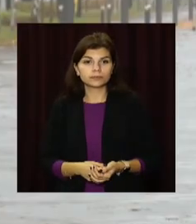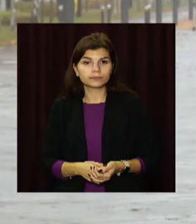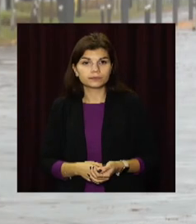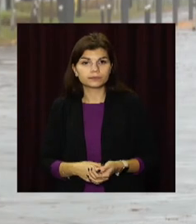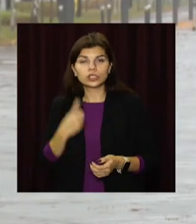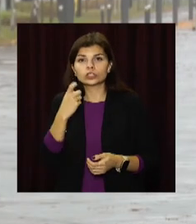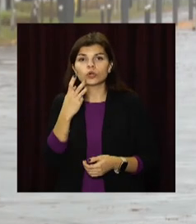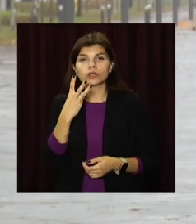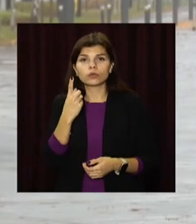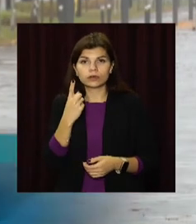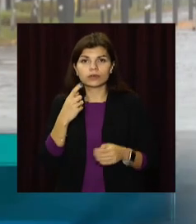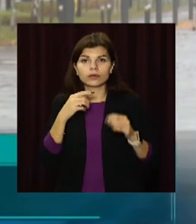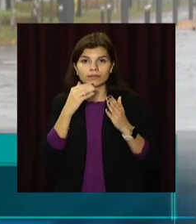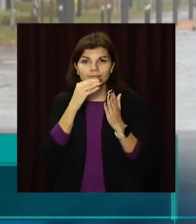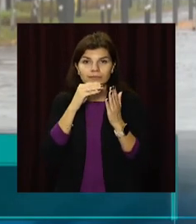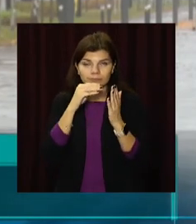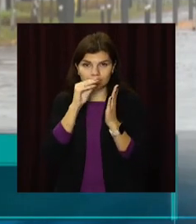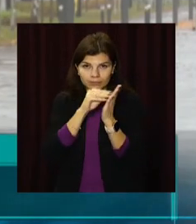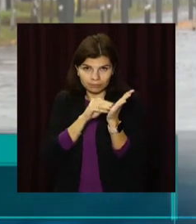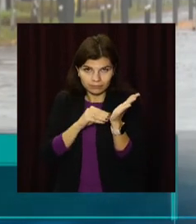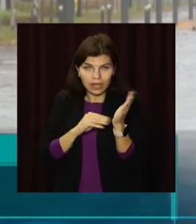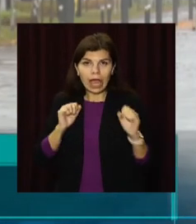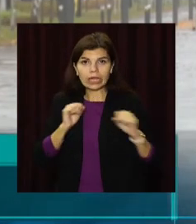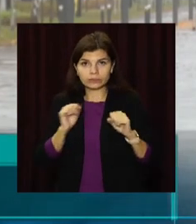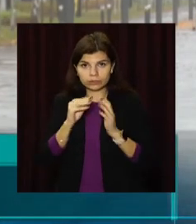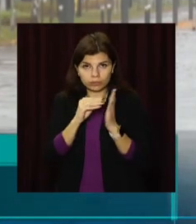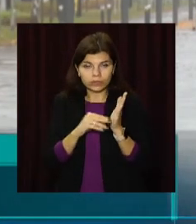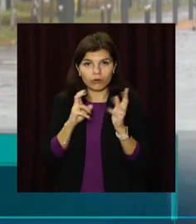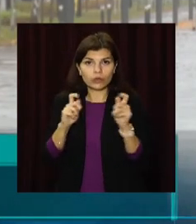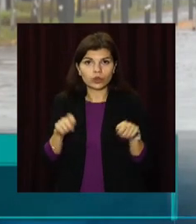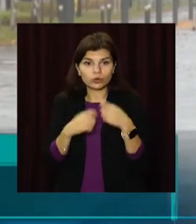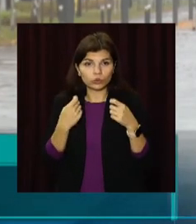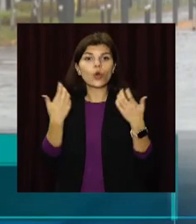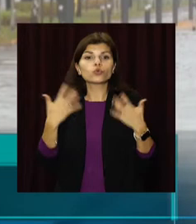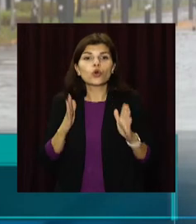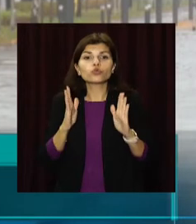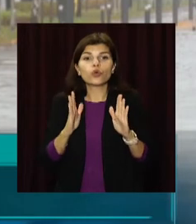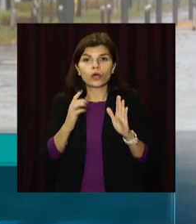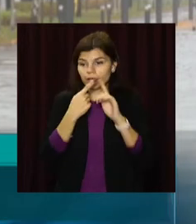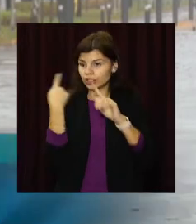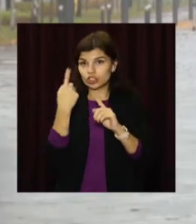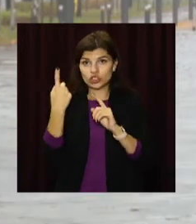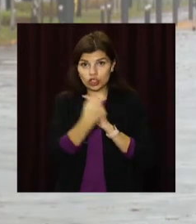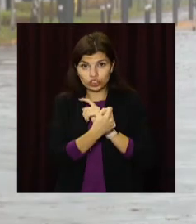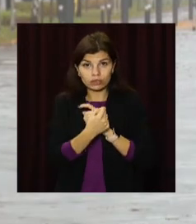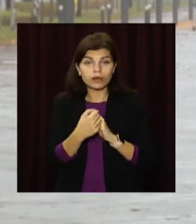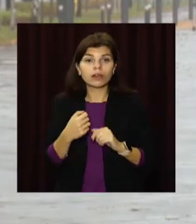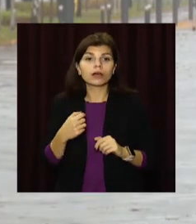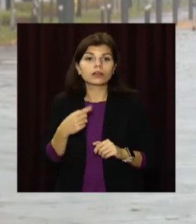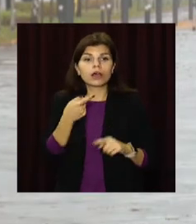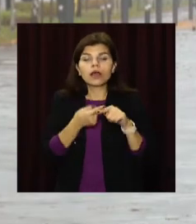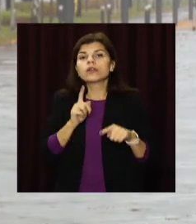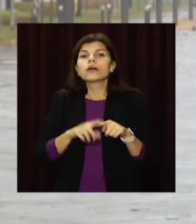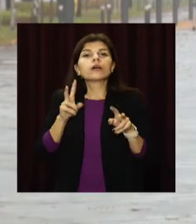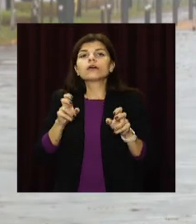гривень. 131 протокол було, адміністративний матеріал протокол, постанови складено лише за останній тиждень. Як правило, це